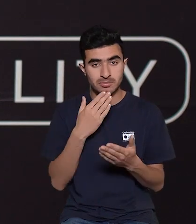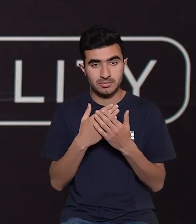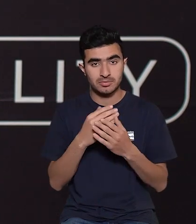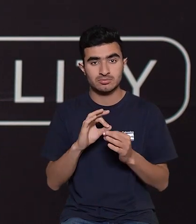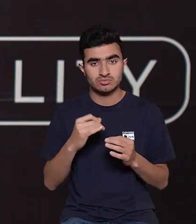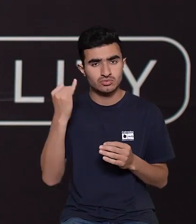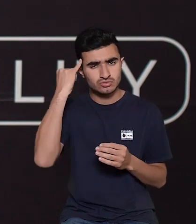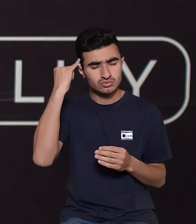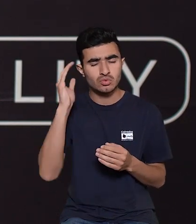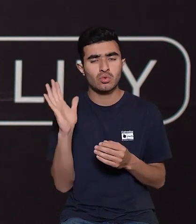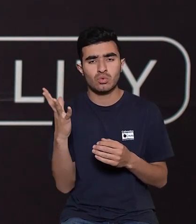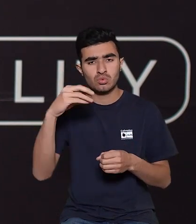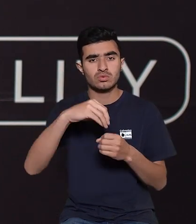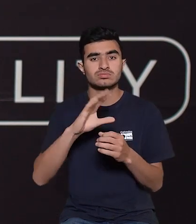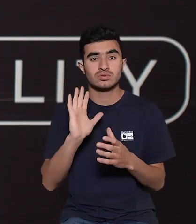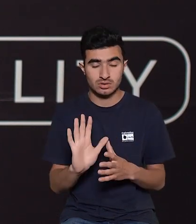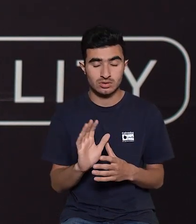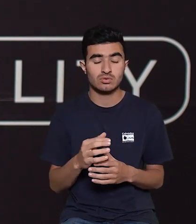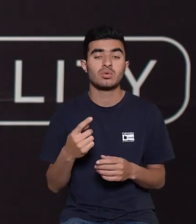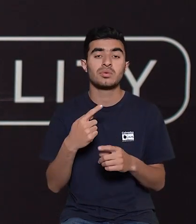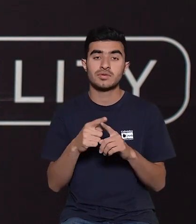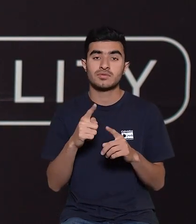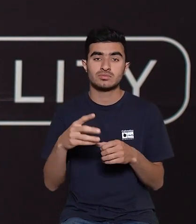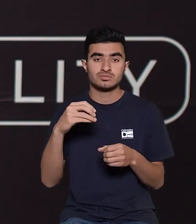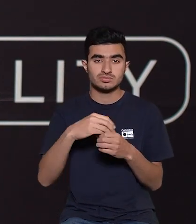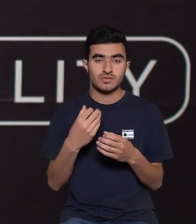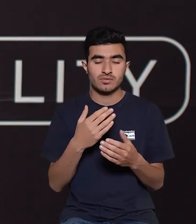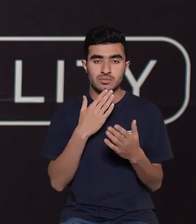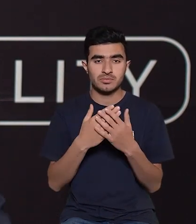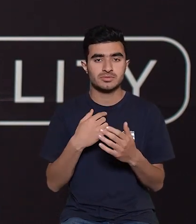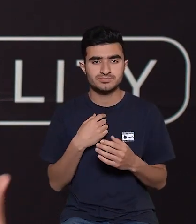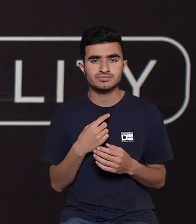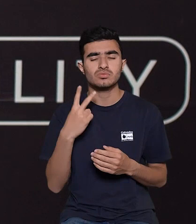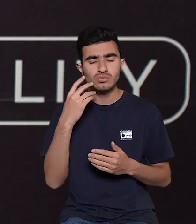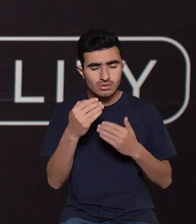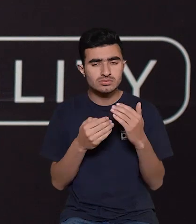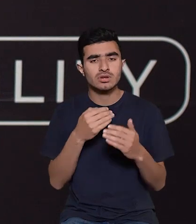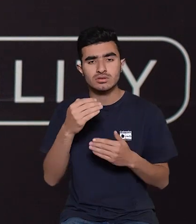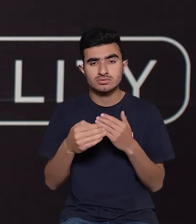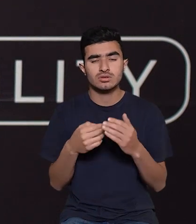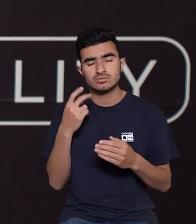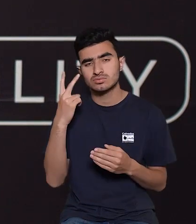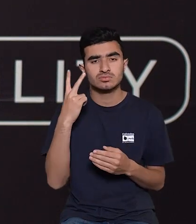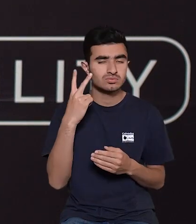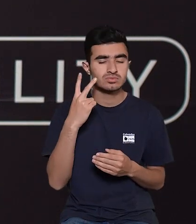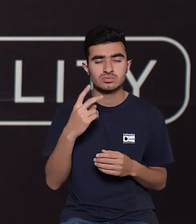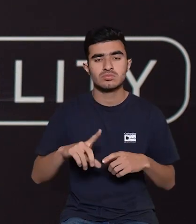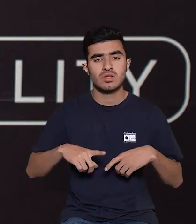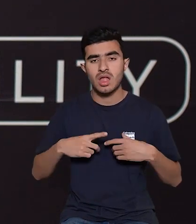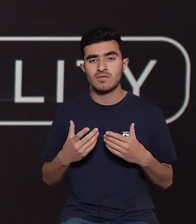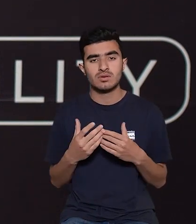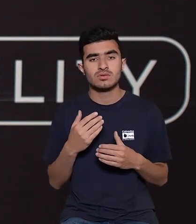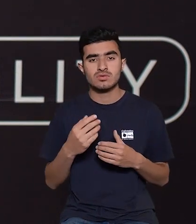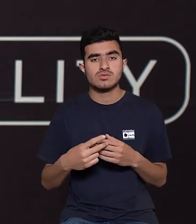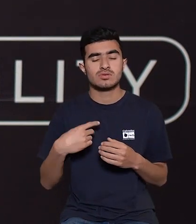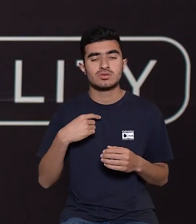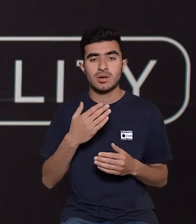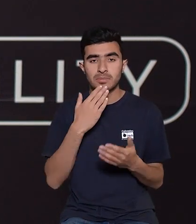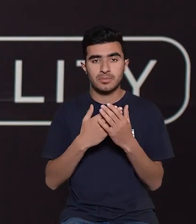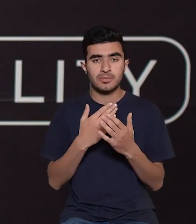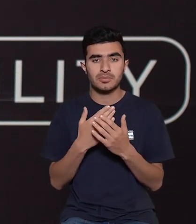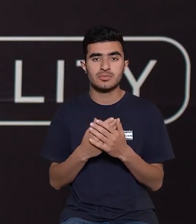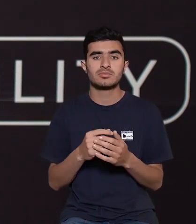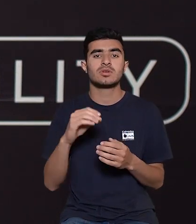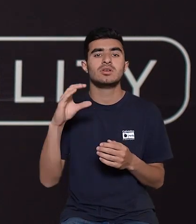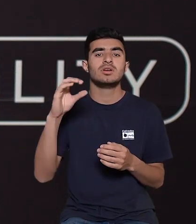for more interesting subjects. There was more variety. और फिर उसके बाद सफ़र चलता गया, पढ़ते गए, और हाई स्कूल